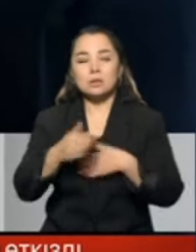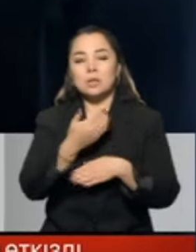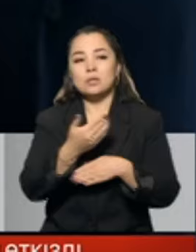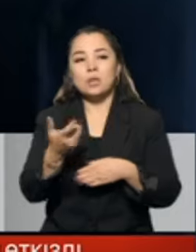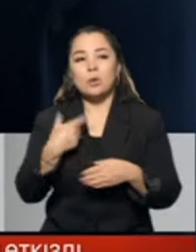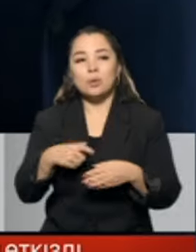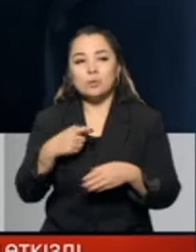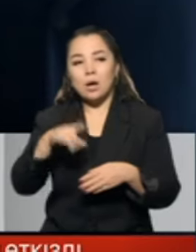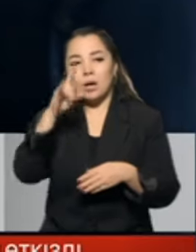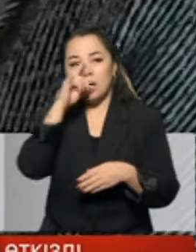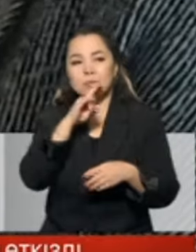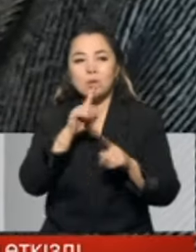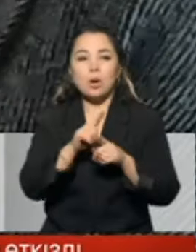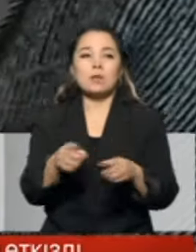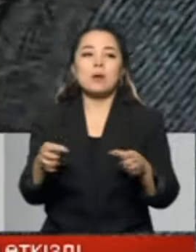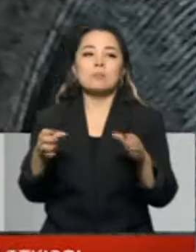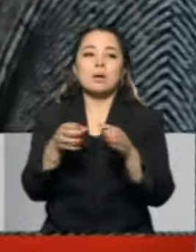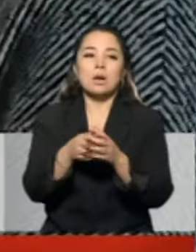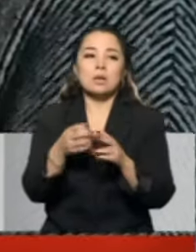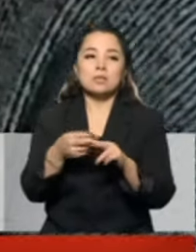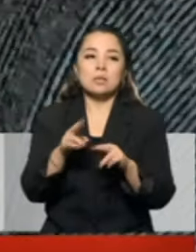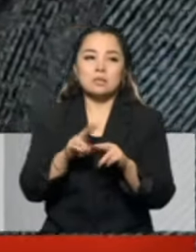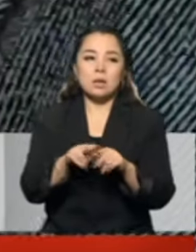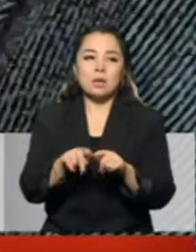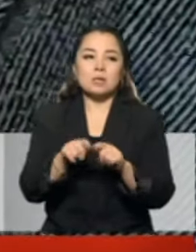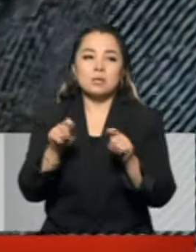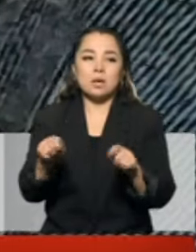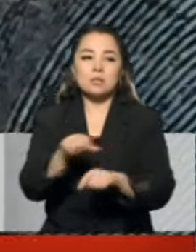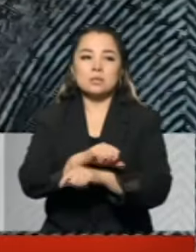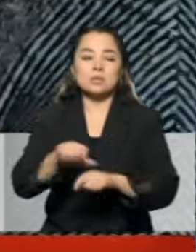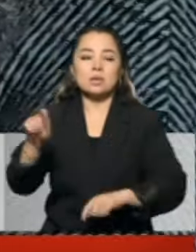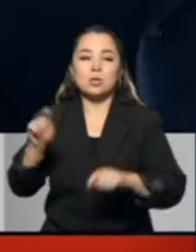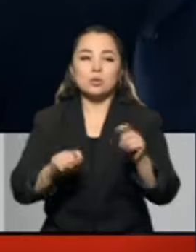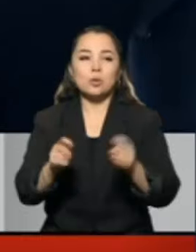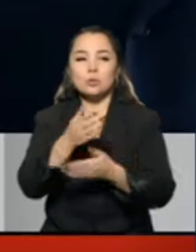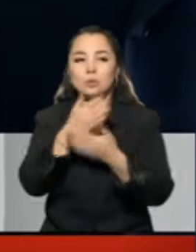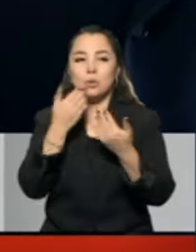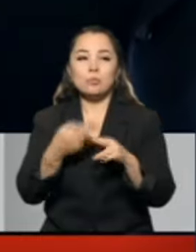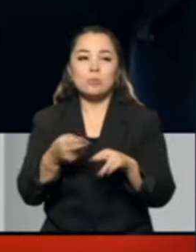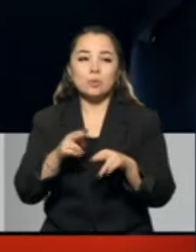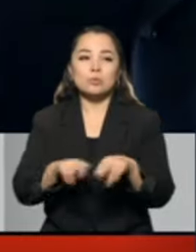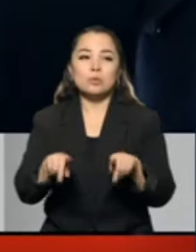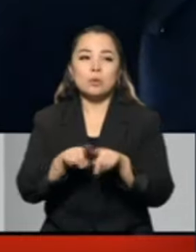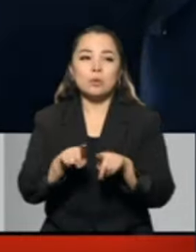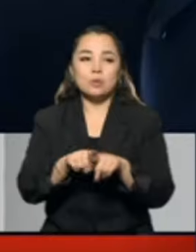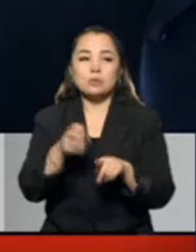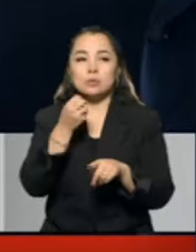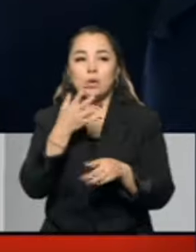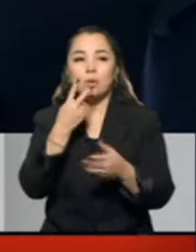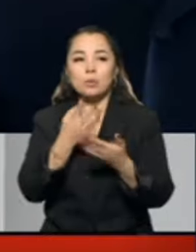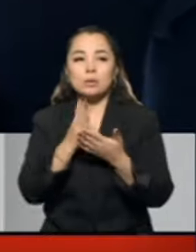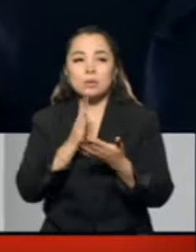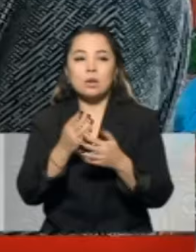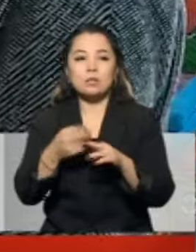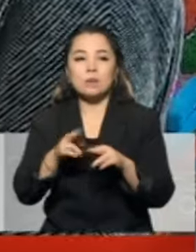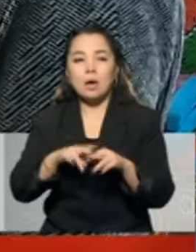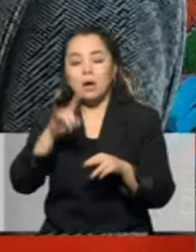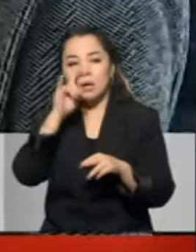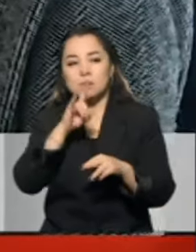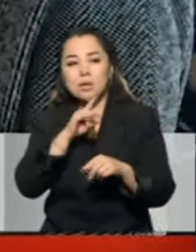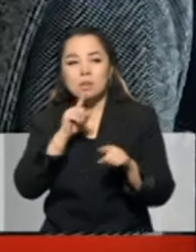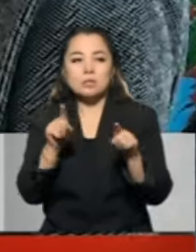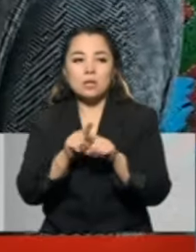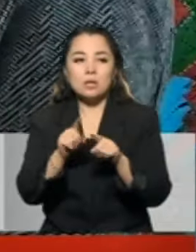өзіміздің қазақстандық компания. Ешқайдан сырттан келген жоқ. Ол да жақсы көрсеткіш. Қазақстанда